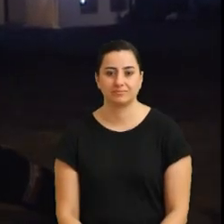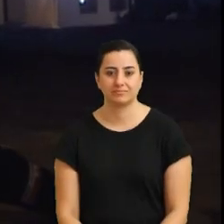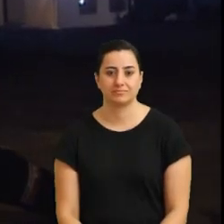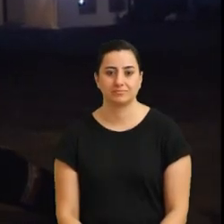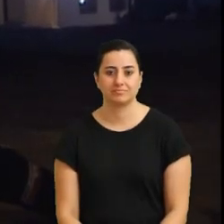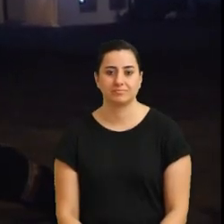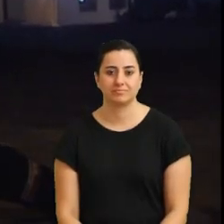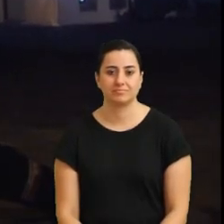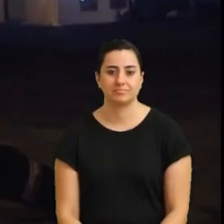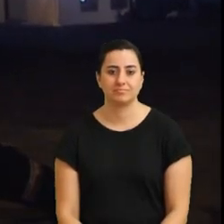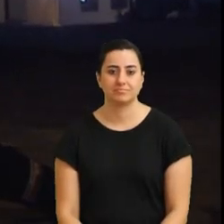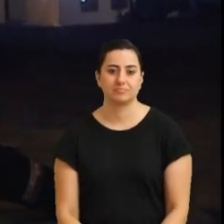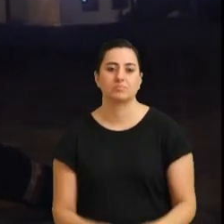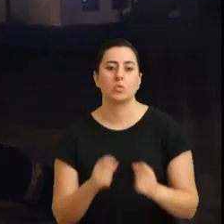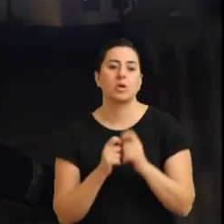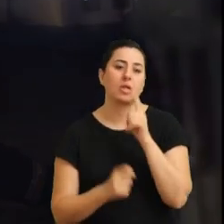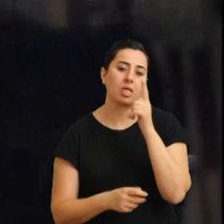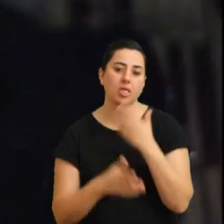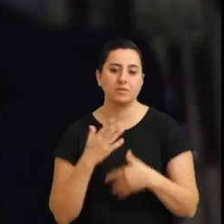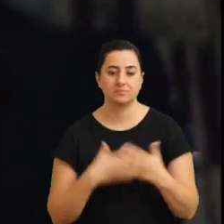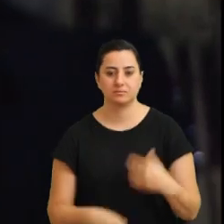Düğmeye yasladı başını. Boza.